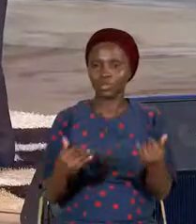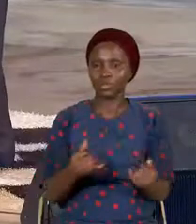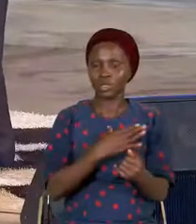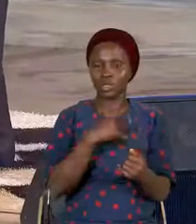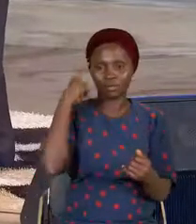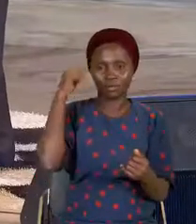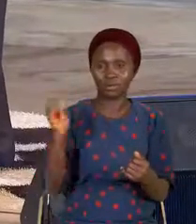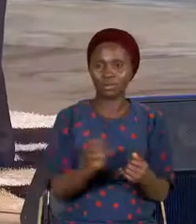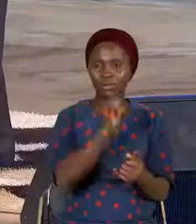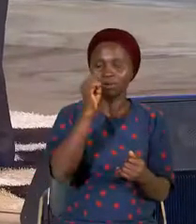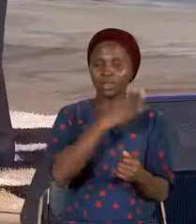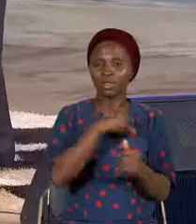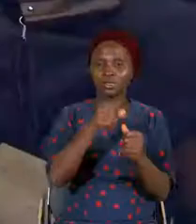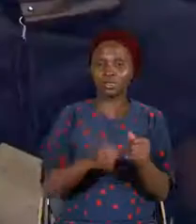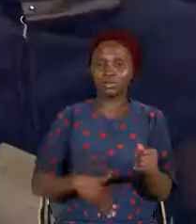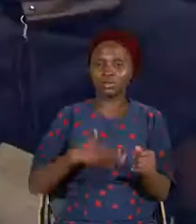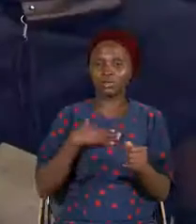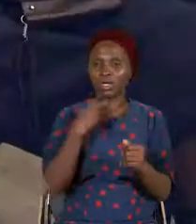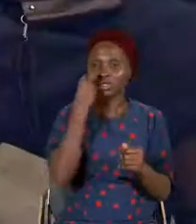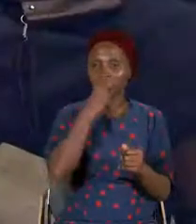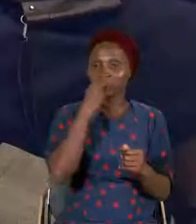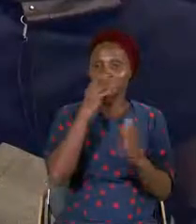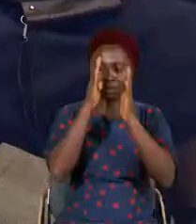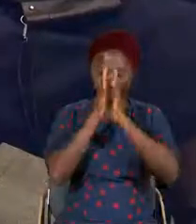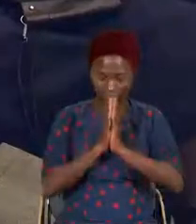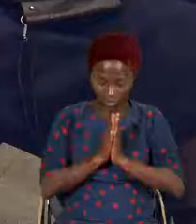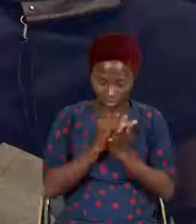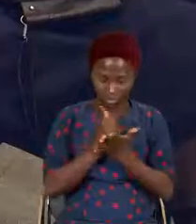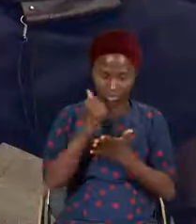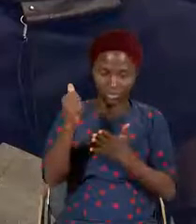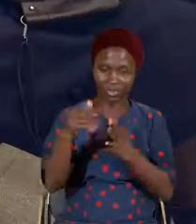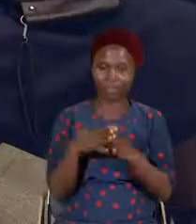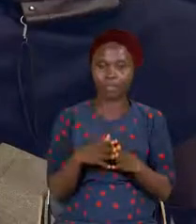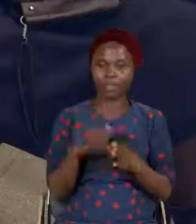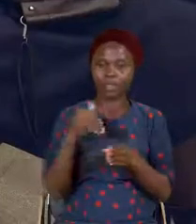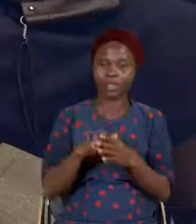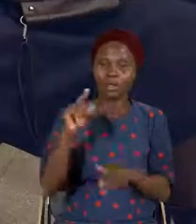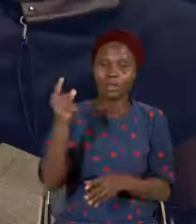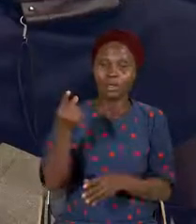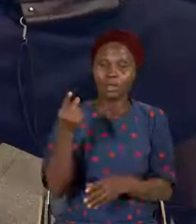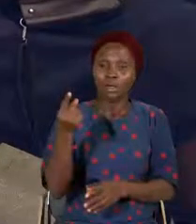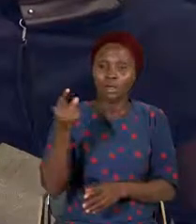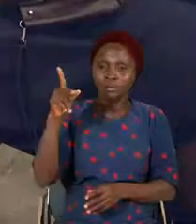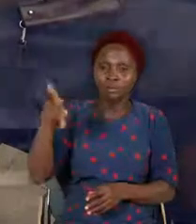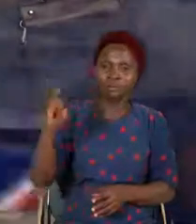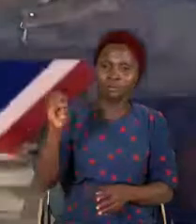pour l'éternité, et que tout le monde dise Amen. Dans